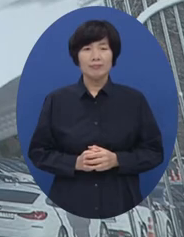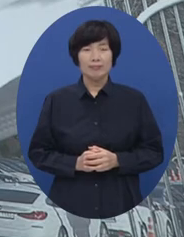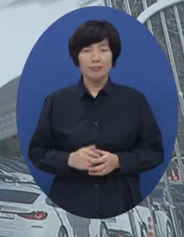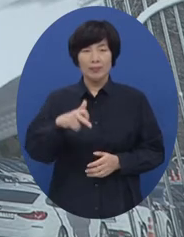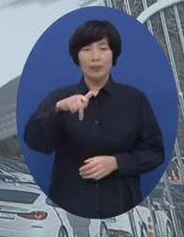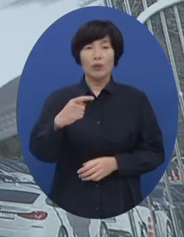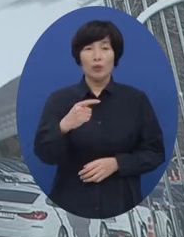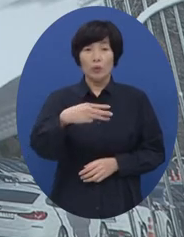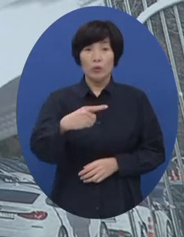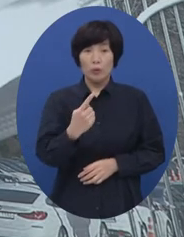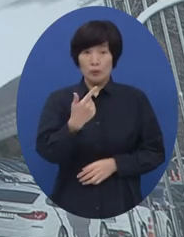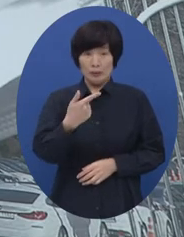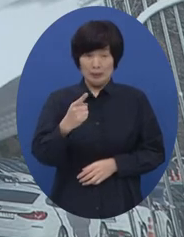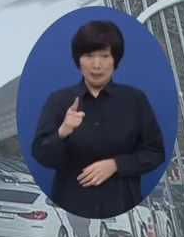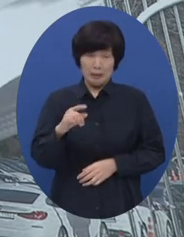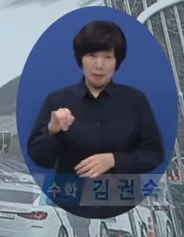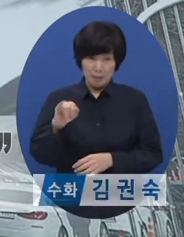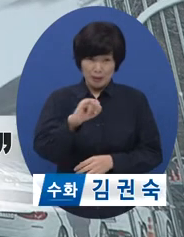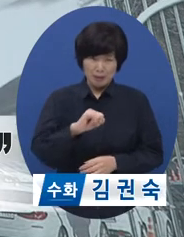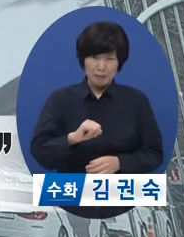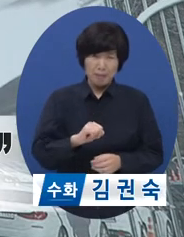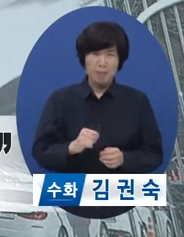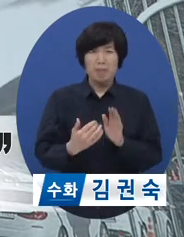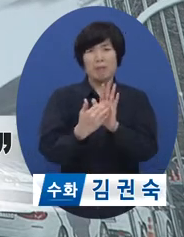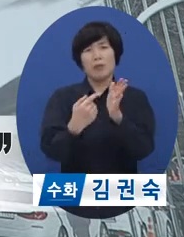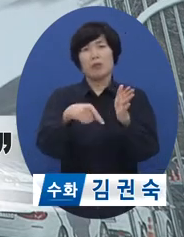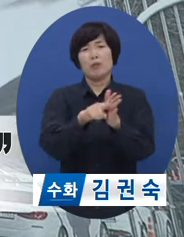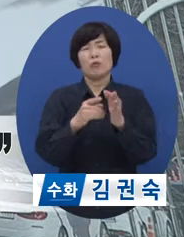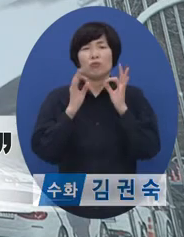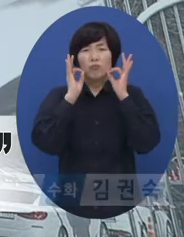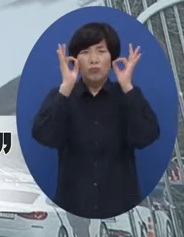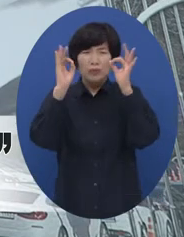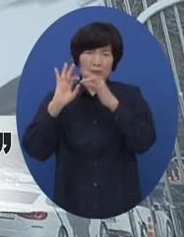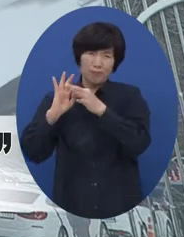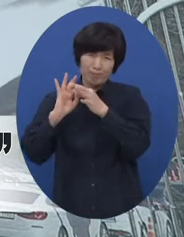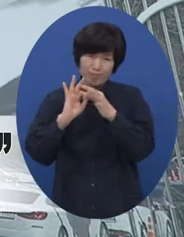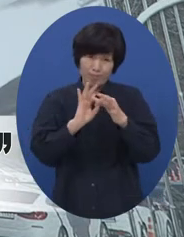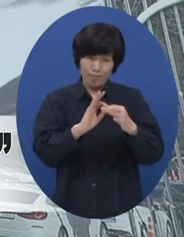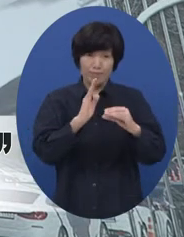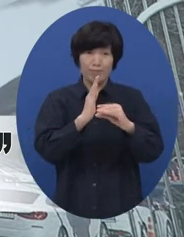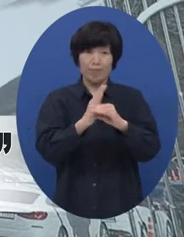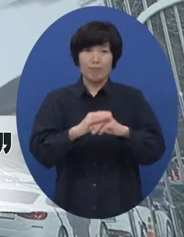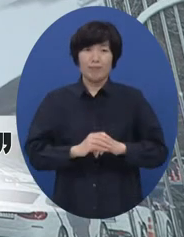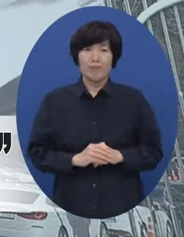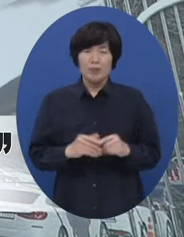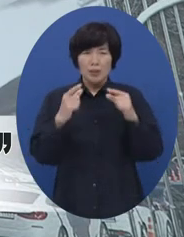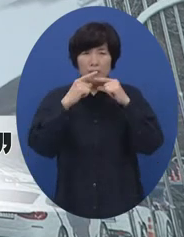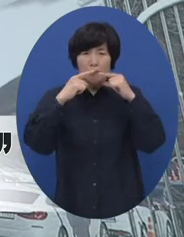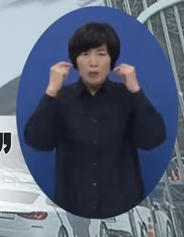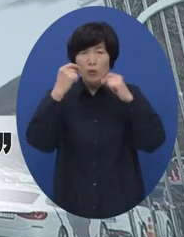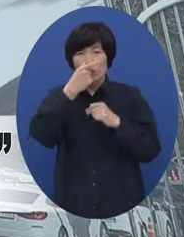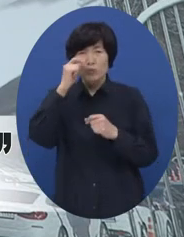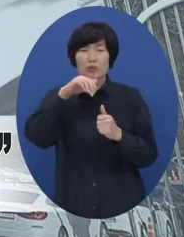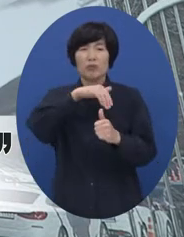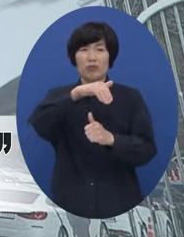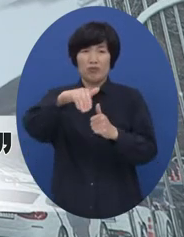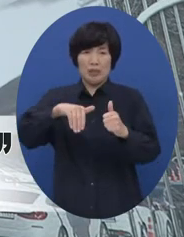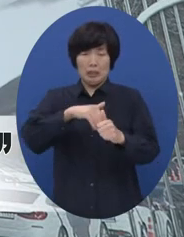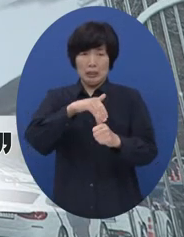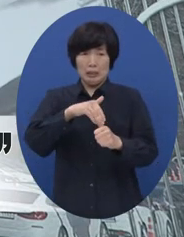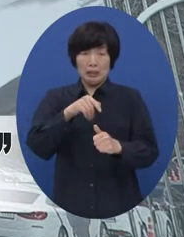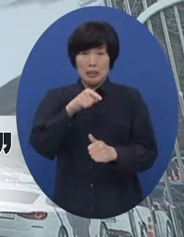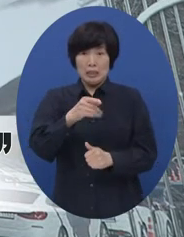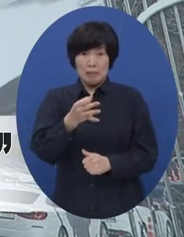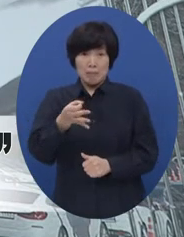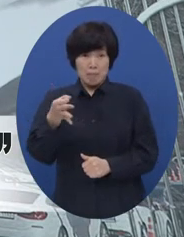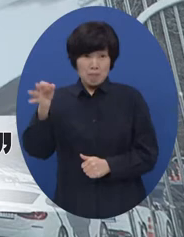신종 코로나 바이러스 감염증 확산을 막기 위한 노력이 계속되고 있는 가운데 이 마스크 품귀 현상을 틈타 가격을 지나치게 올려